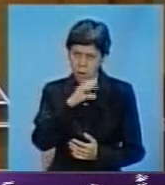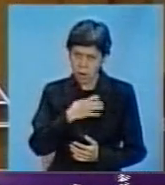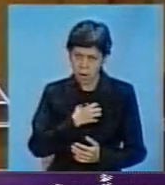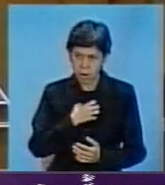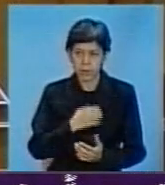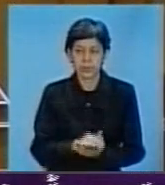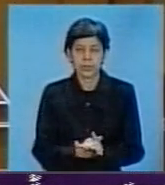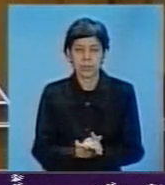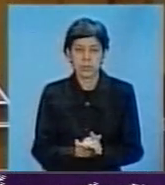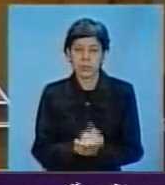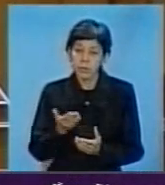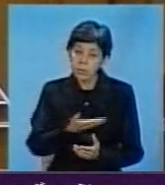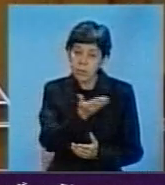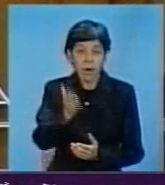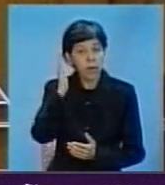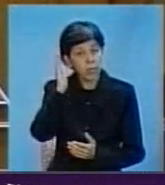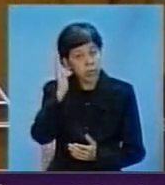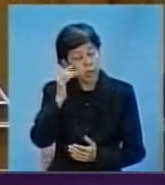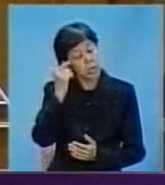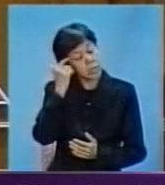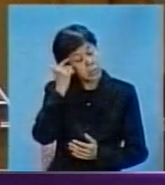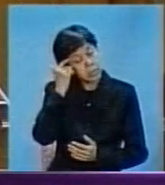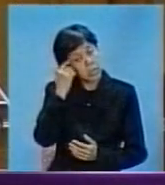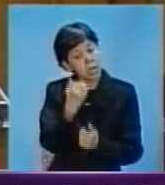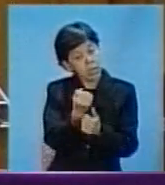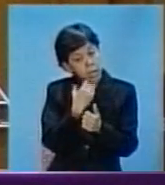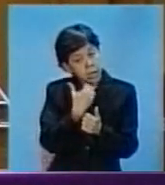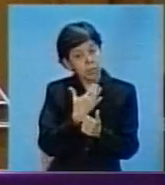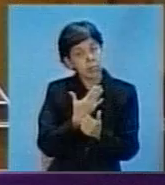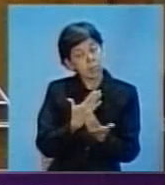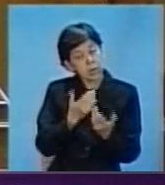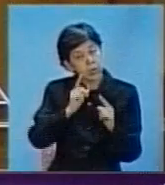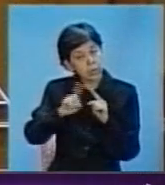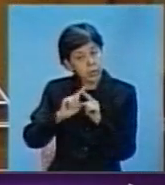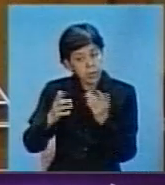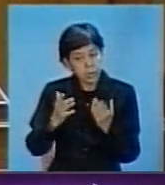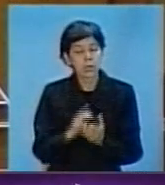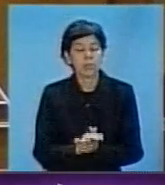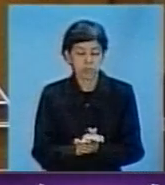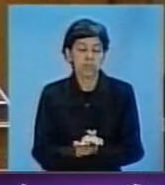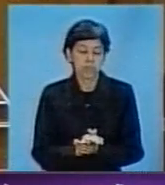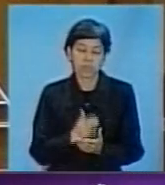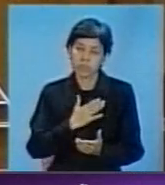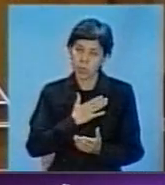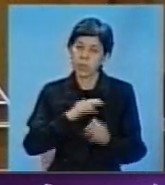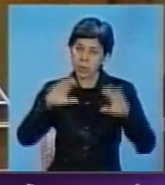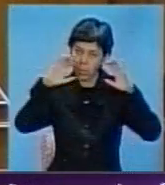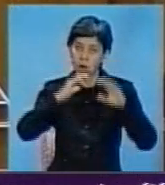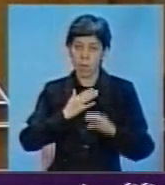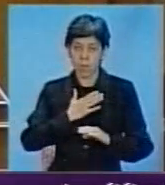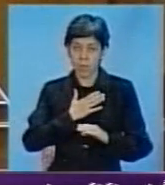ว่าท่านจะอภิปรายหรือมีมุมมองหรือมีข้อเสนออย่างไรผมก็ต้องยืนยันว่ารัฐบา